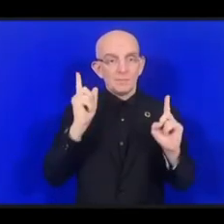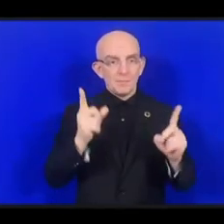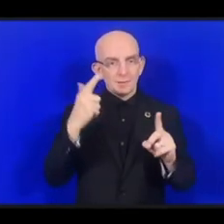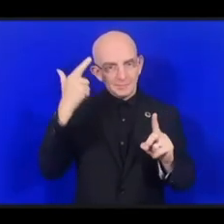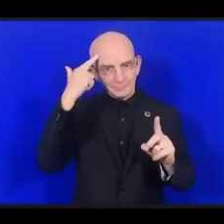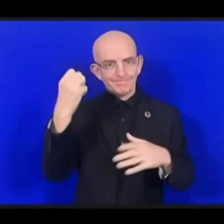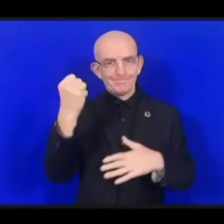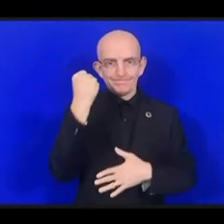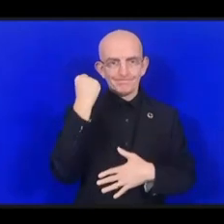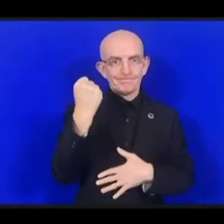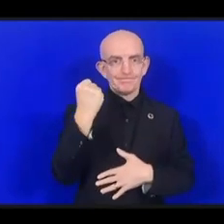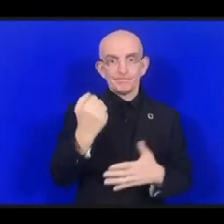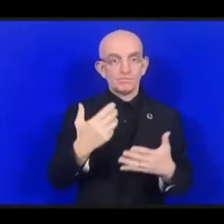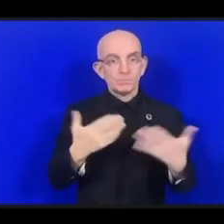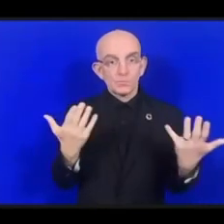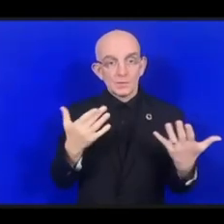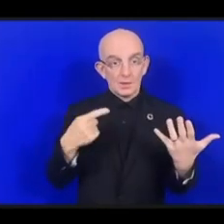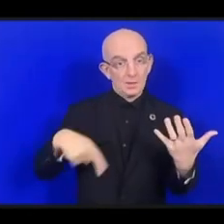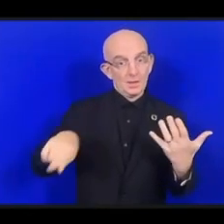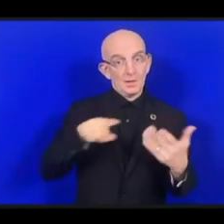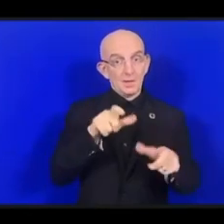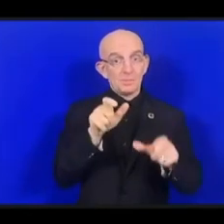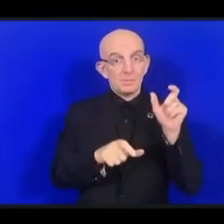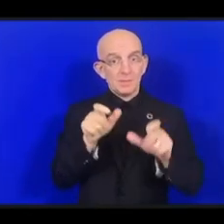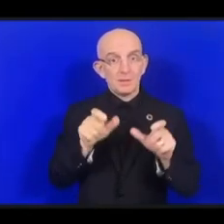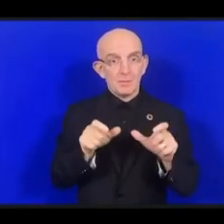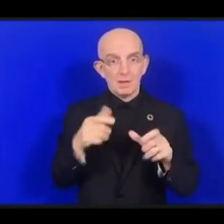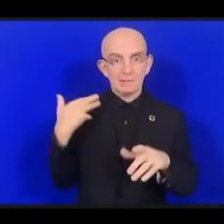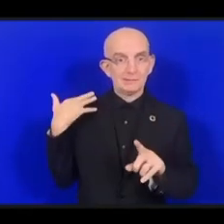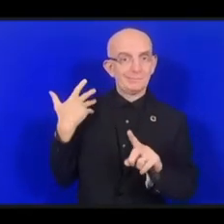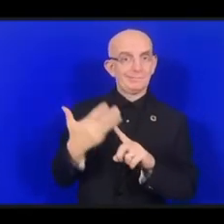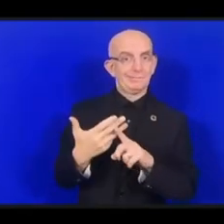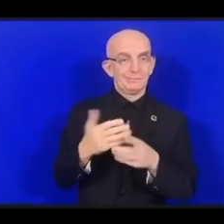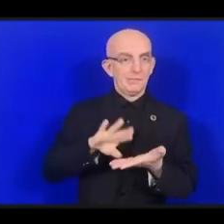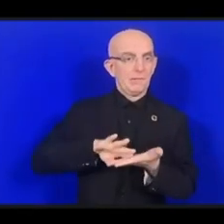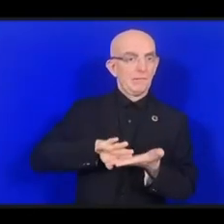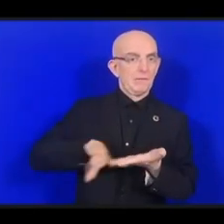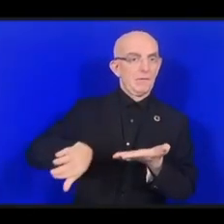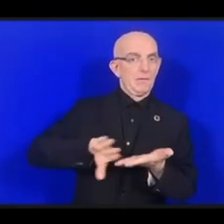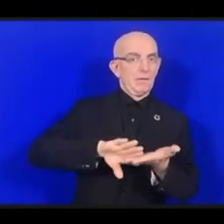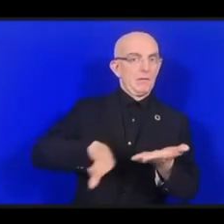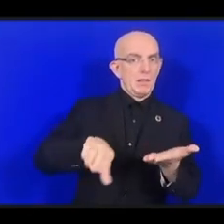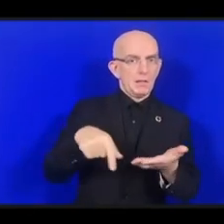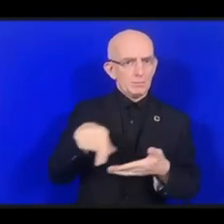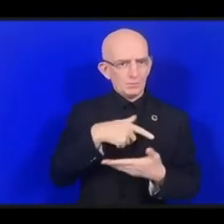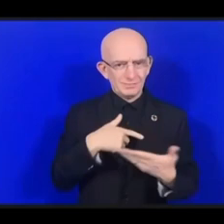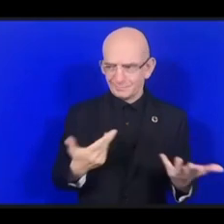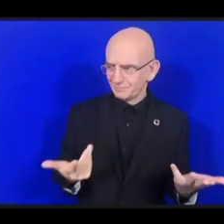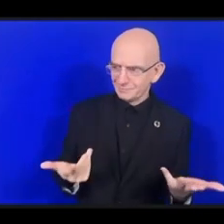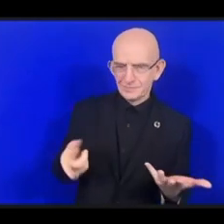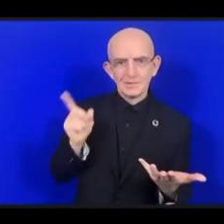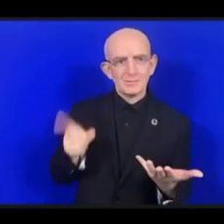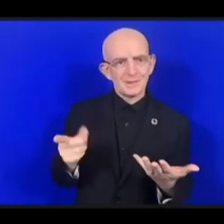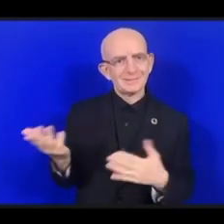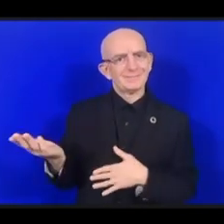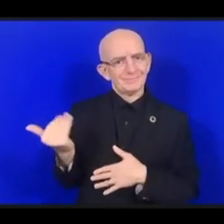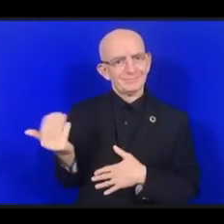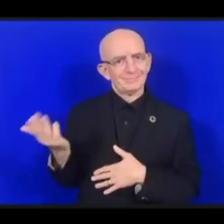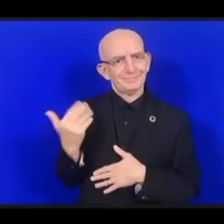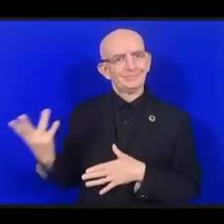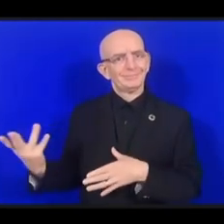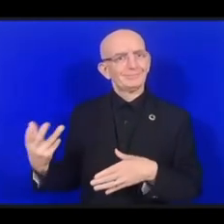enfants sont les gens qui devront vivre dans ce monde alors que ce sont ils n'ont pas accès à